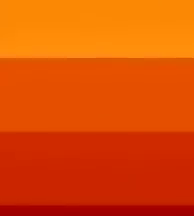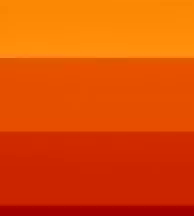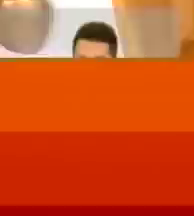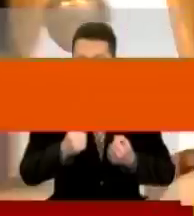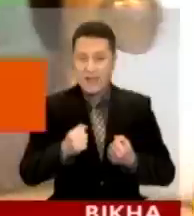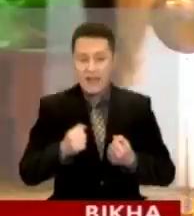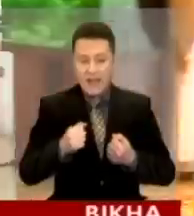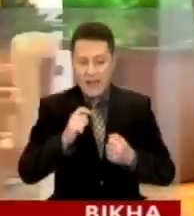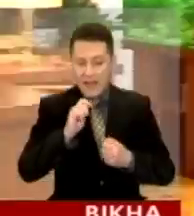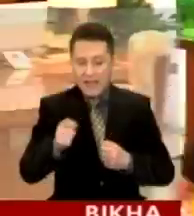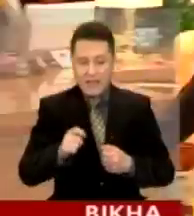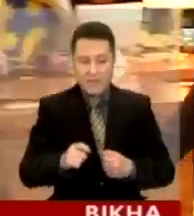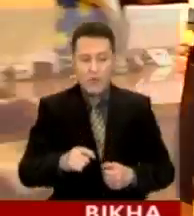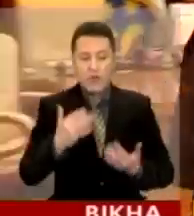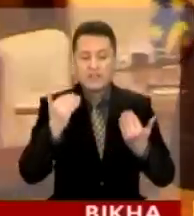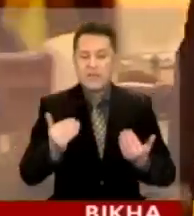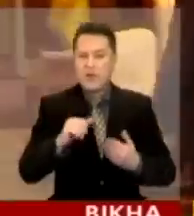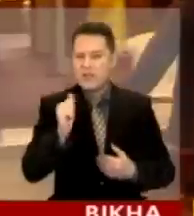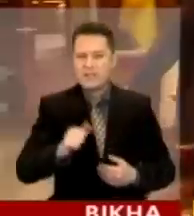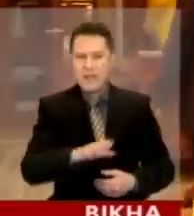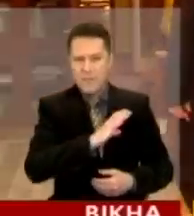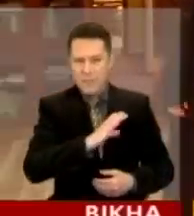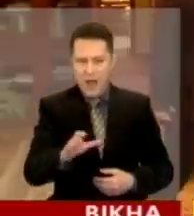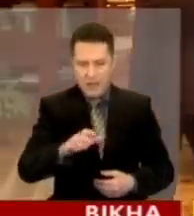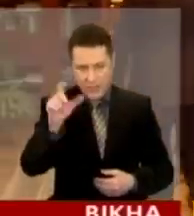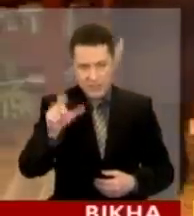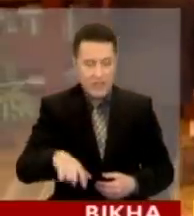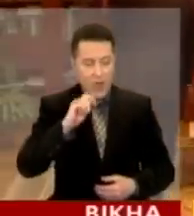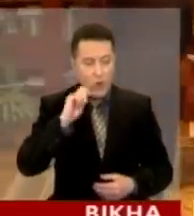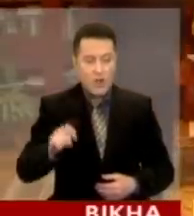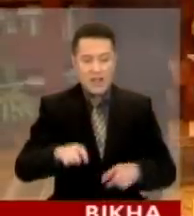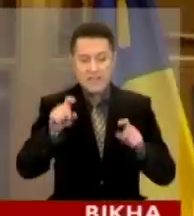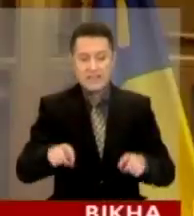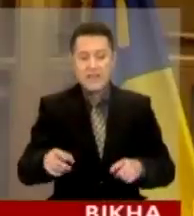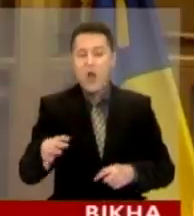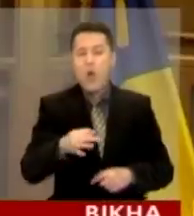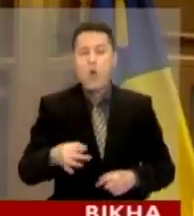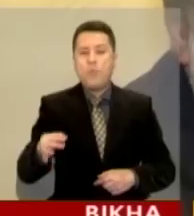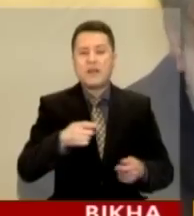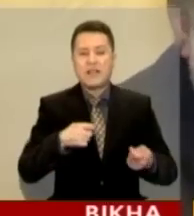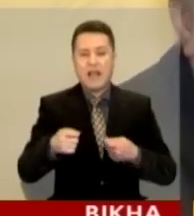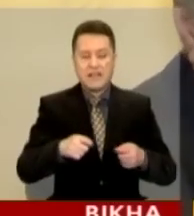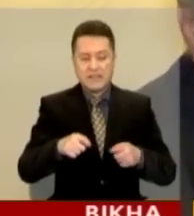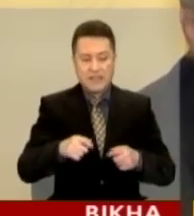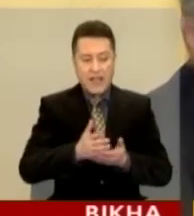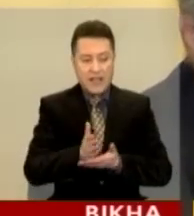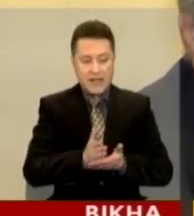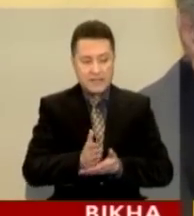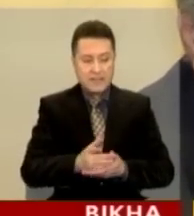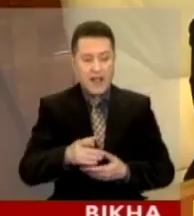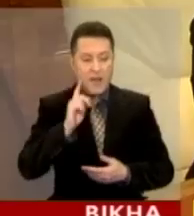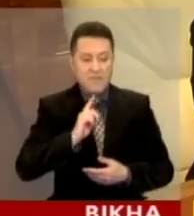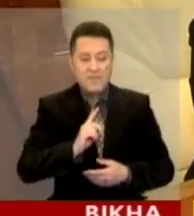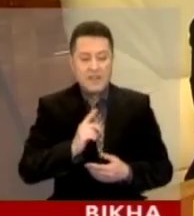інтерв'ю сьогодні один серед найбагатших людей України сів у губернаторське крісло каже незвично